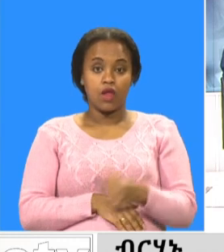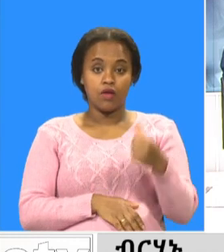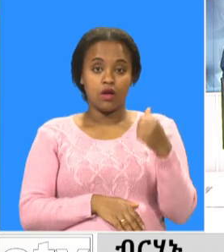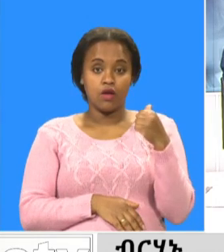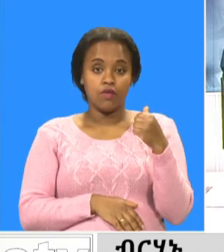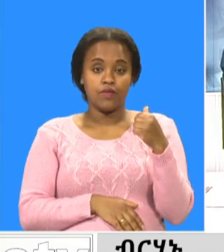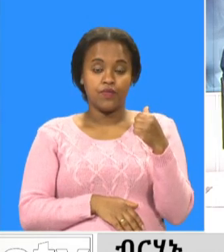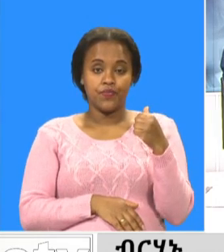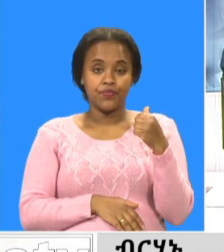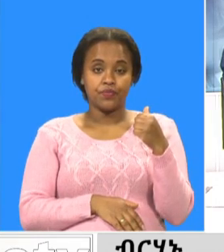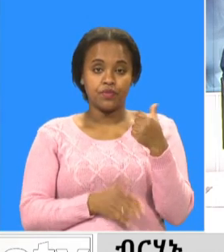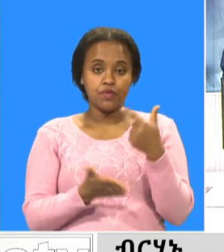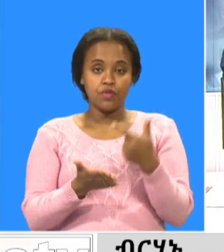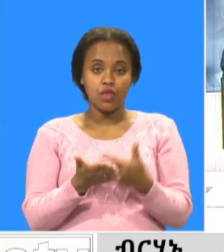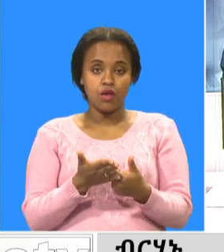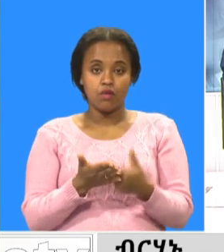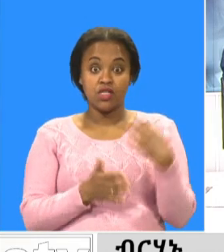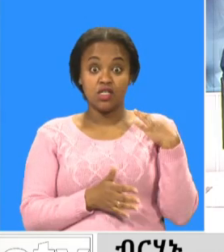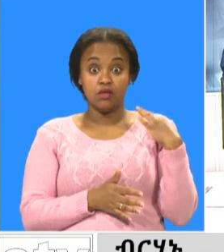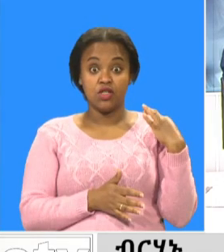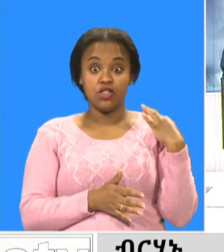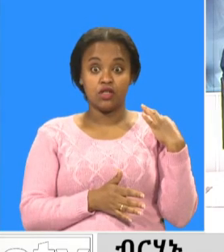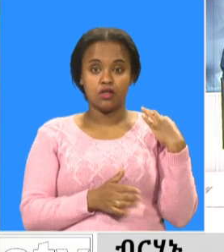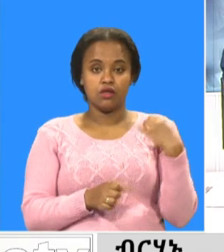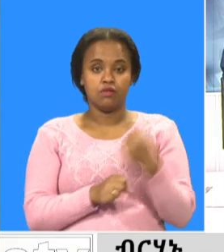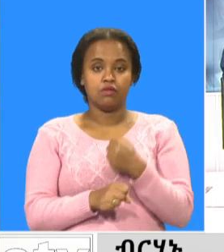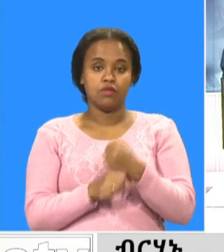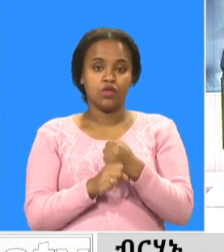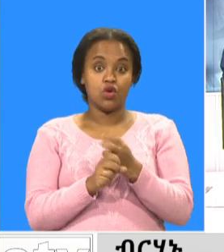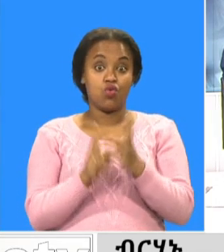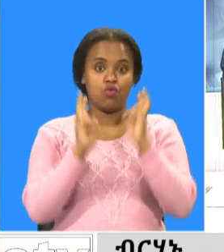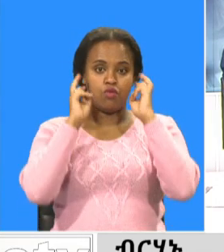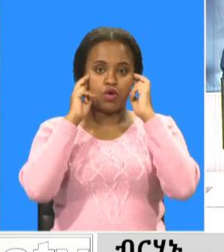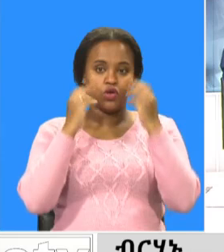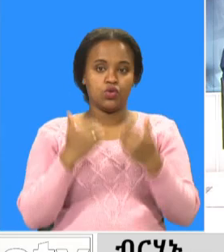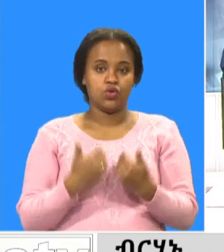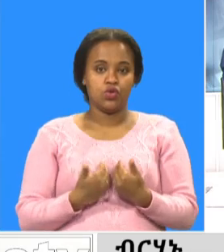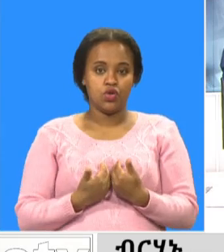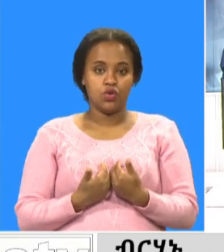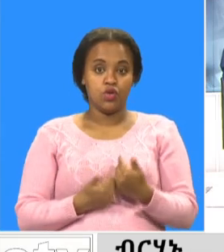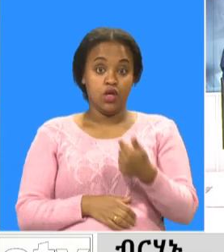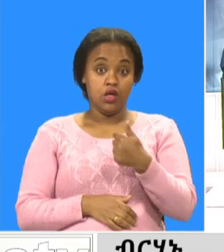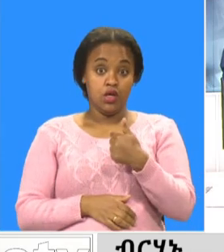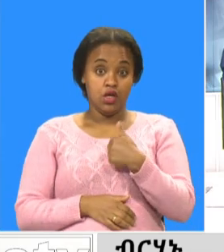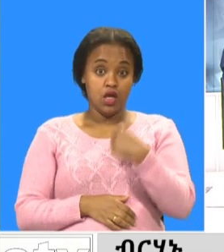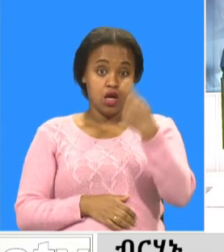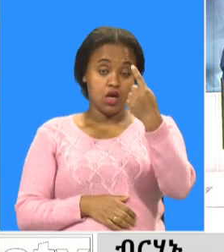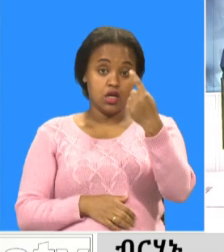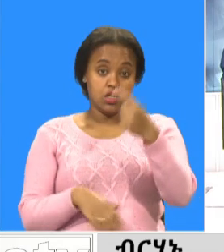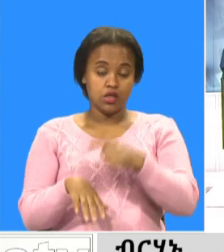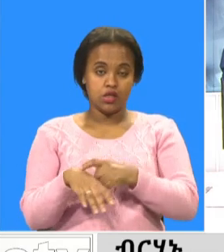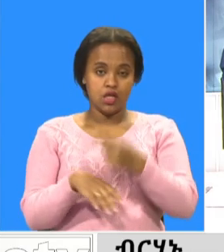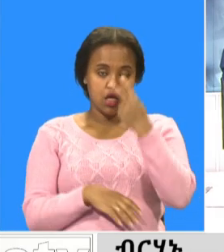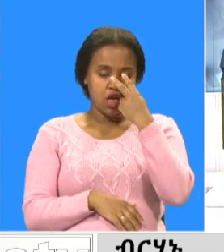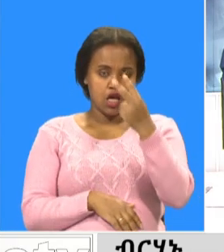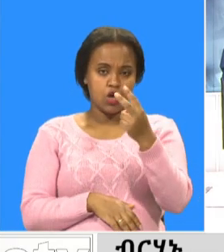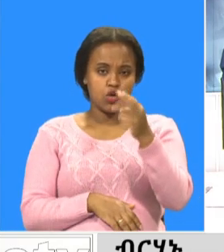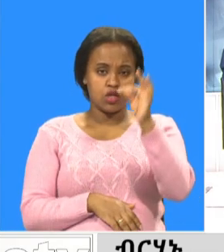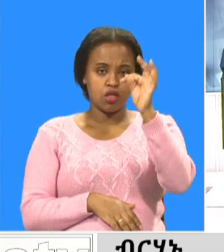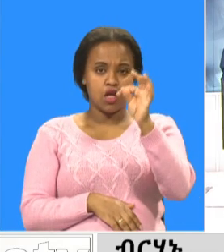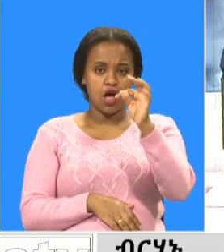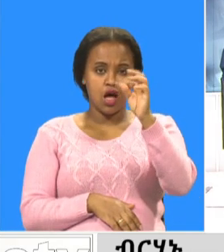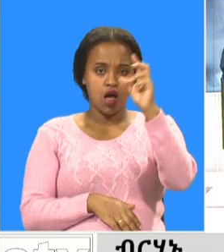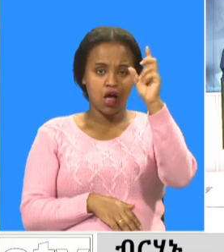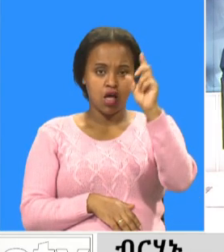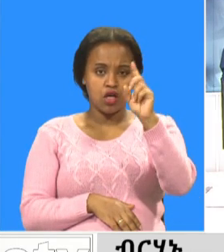ሌላው በዚህ በጨርቅ የሚሰሩ ማስኮች አሉ። እኔ አንዴ ያየሁት ወደ ታይዋን አካባቢ